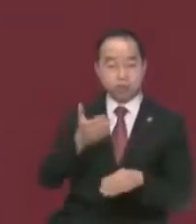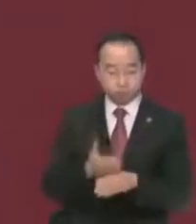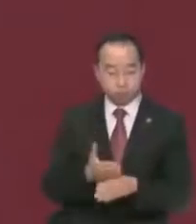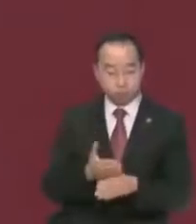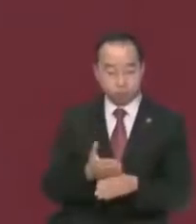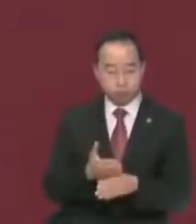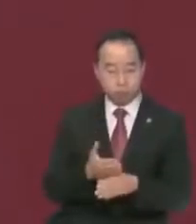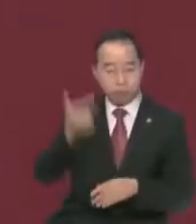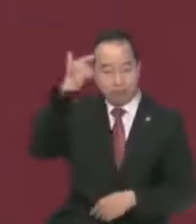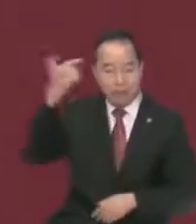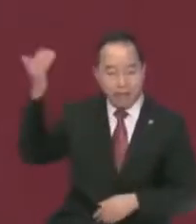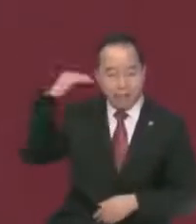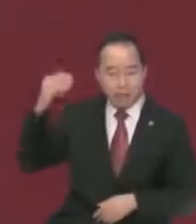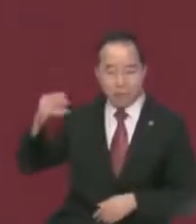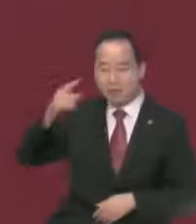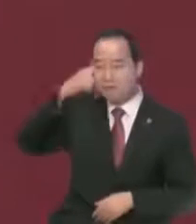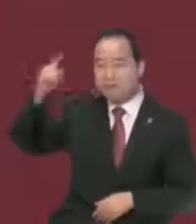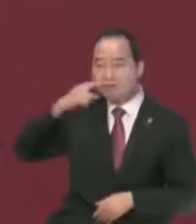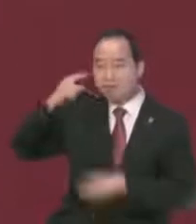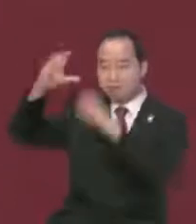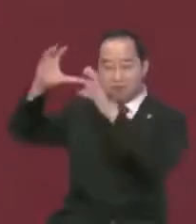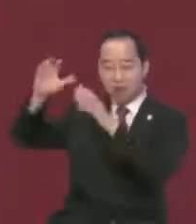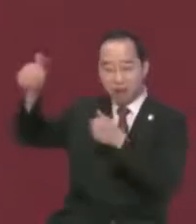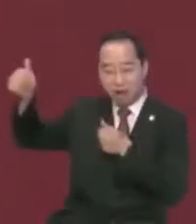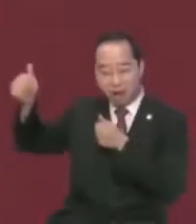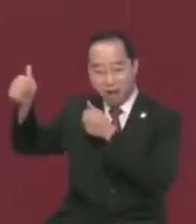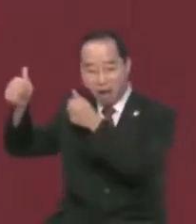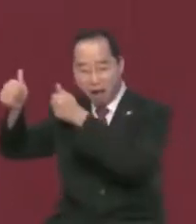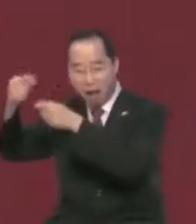추격국가에서 선도국가로 변모했습니다.